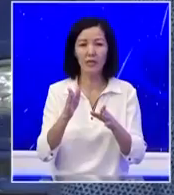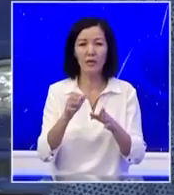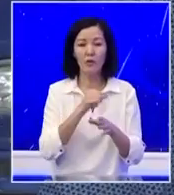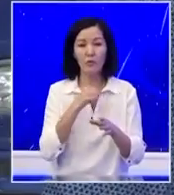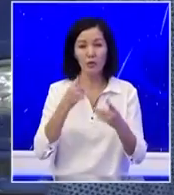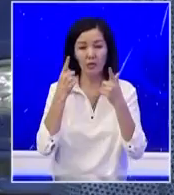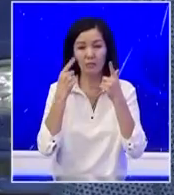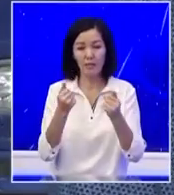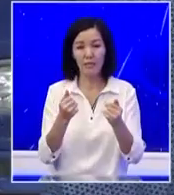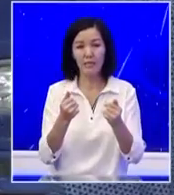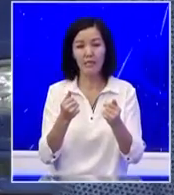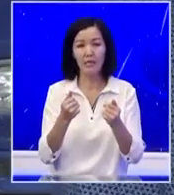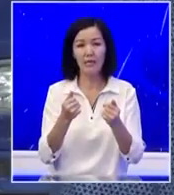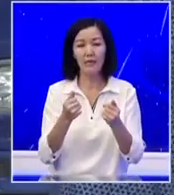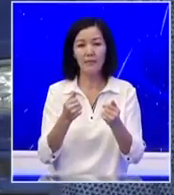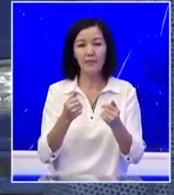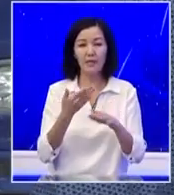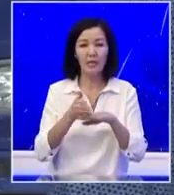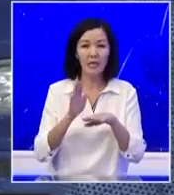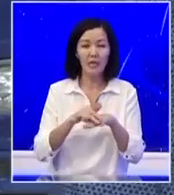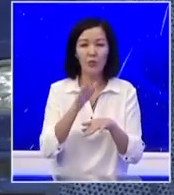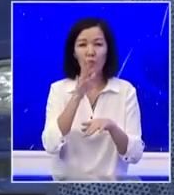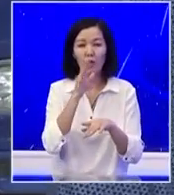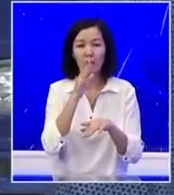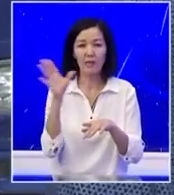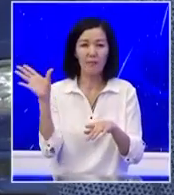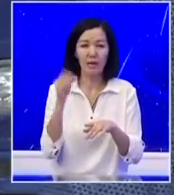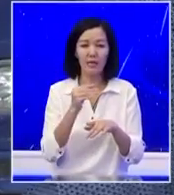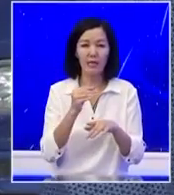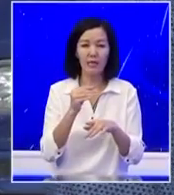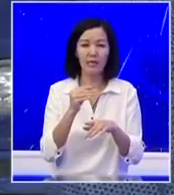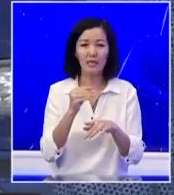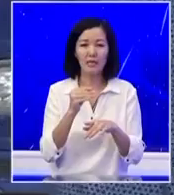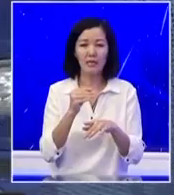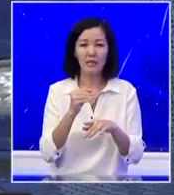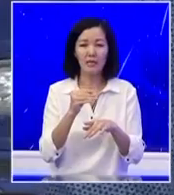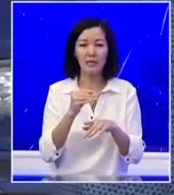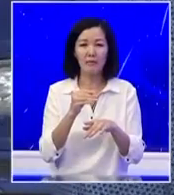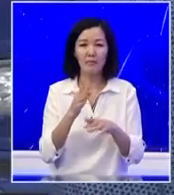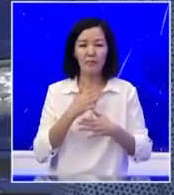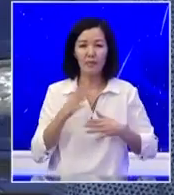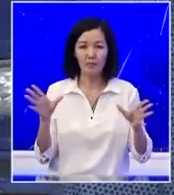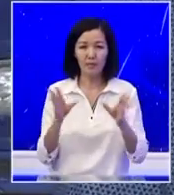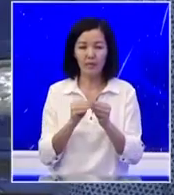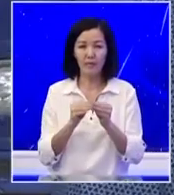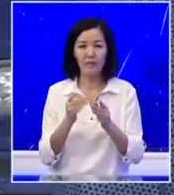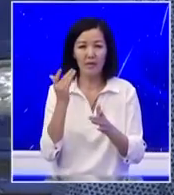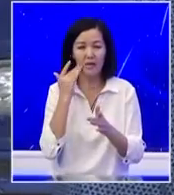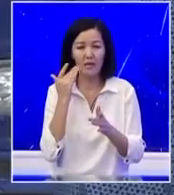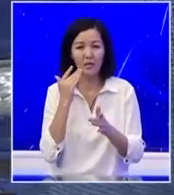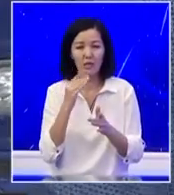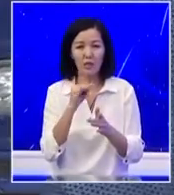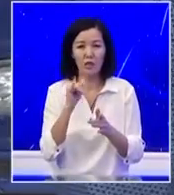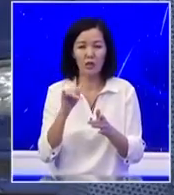белгілі, ел басына күн туса еретік пен су кешеді демекші. Мақтаралдықтар, біз біргеміз, әрқашанда жетісу өңірінің